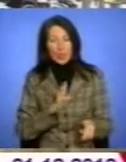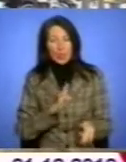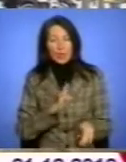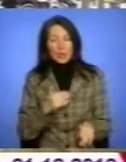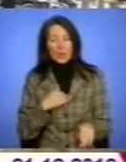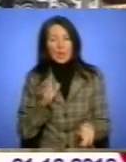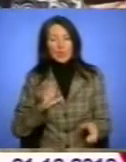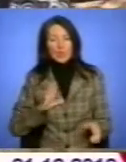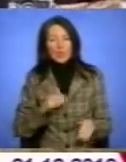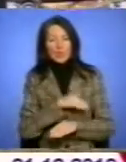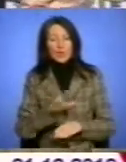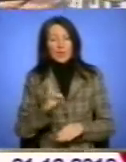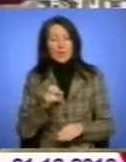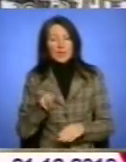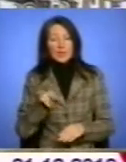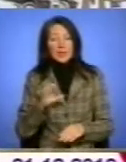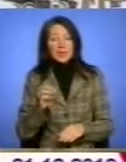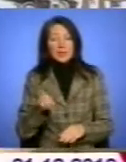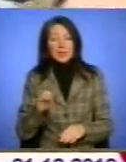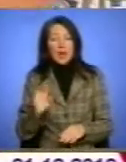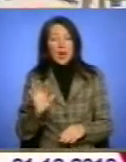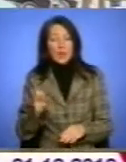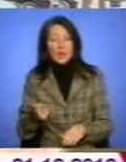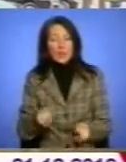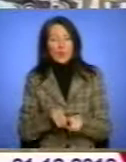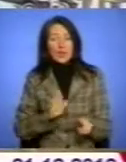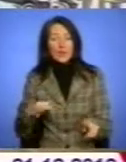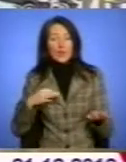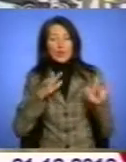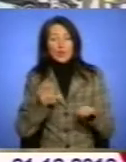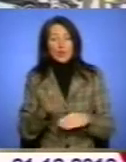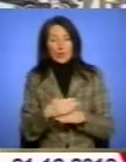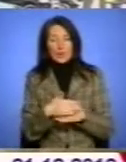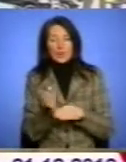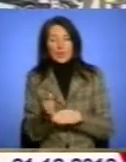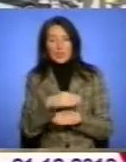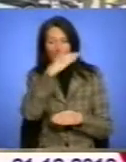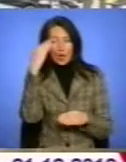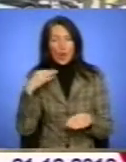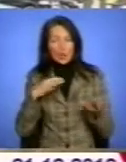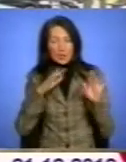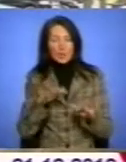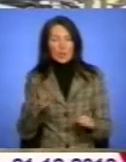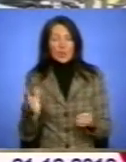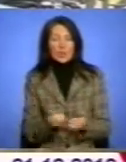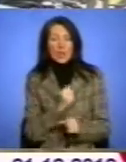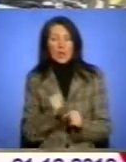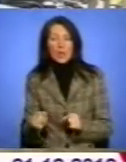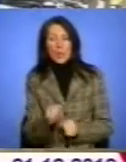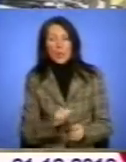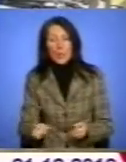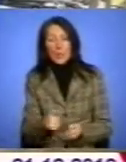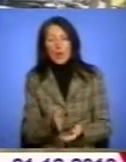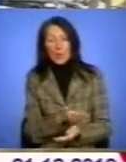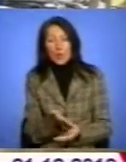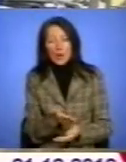над ставом, розумієте, такі були сніги, що двері відкриєш, і так ось, і якось встигали прибирати. Було більше людей тих, знаєте, хоч була